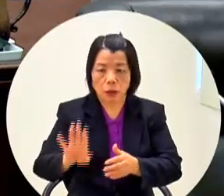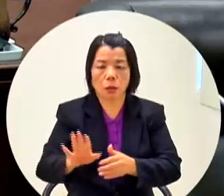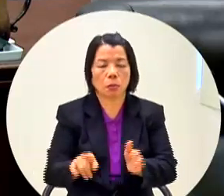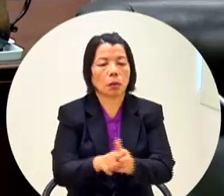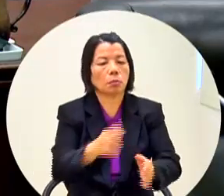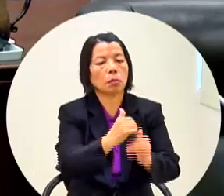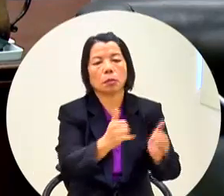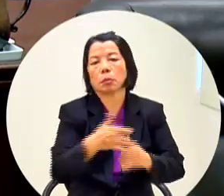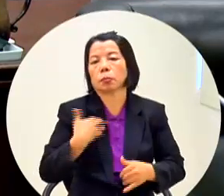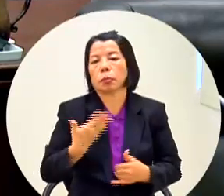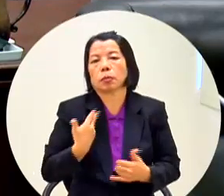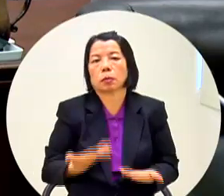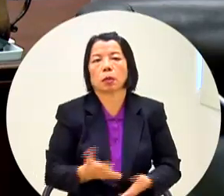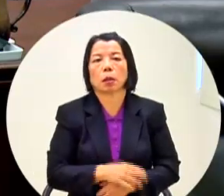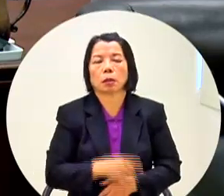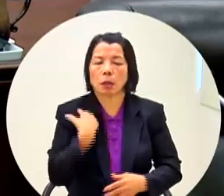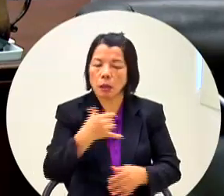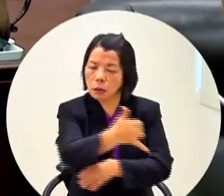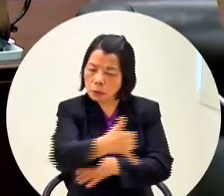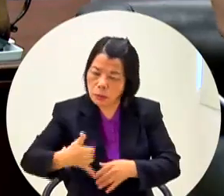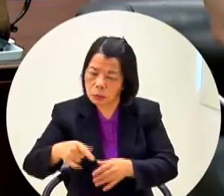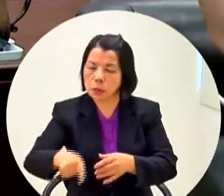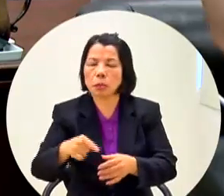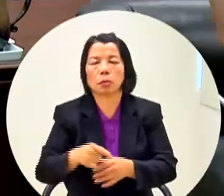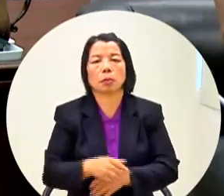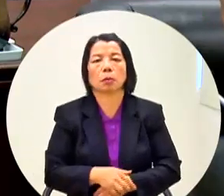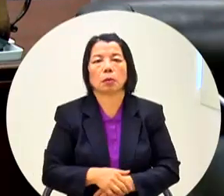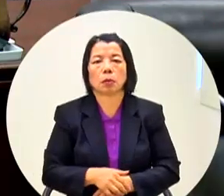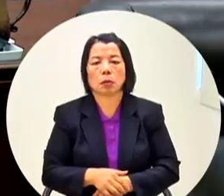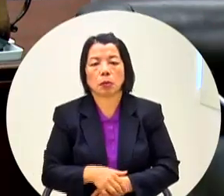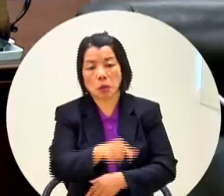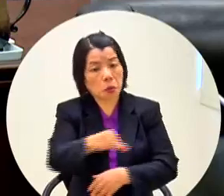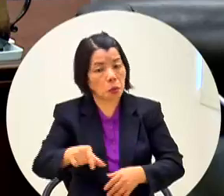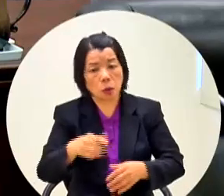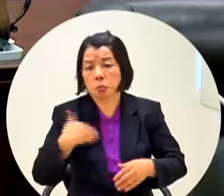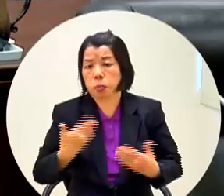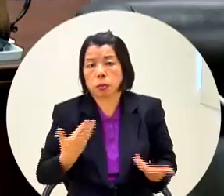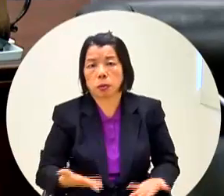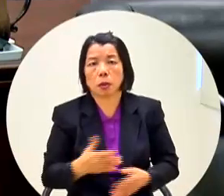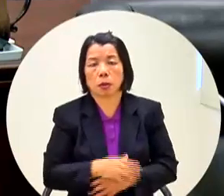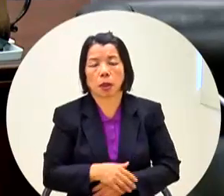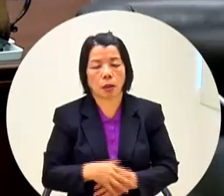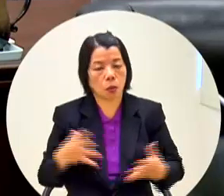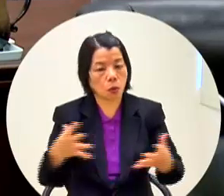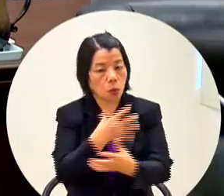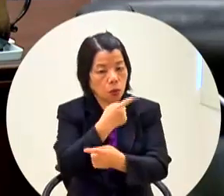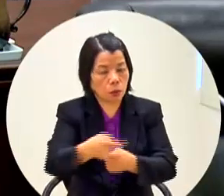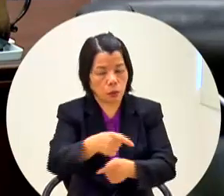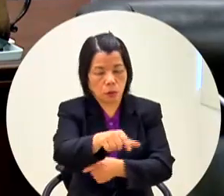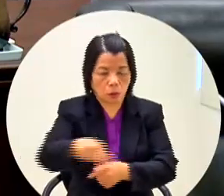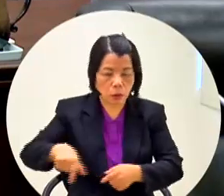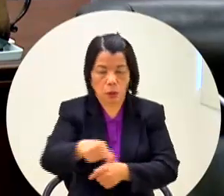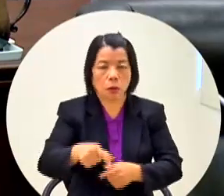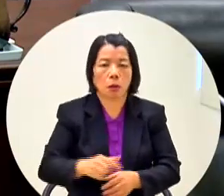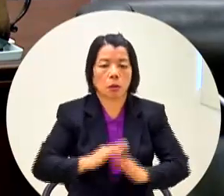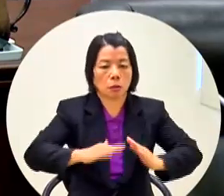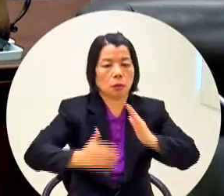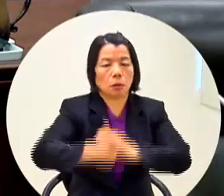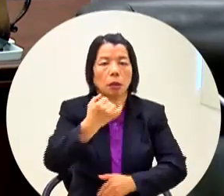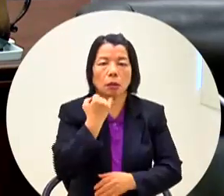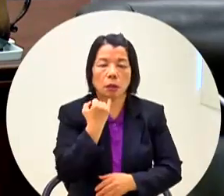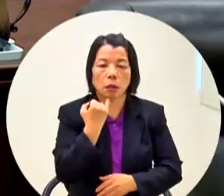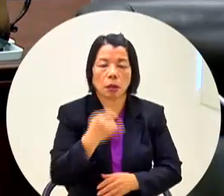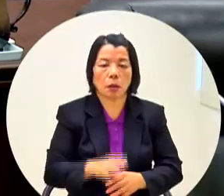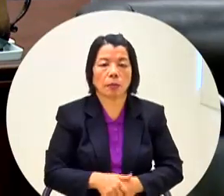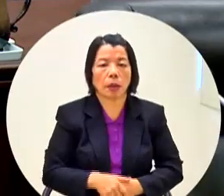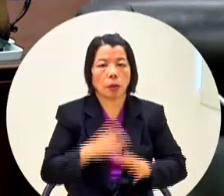道，应该他要连接到这个窗口，希望可以统一一个窗口。那接下来就请市长告诉我，可不可以撤回两